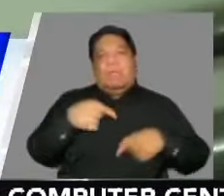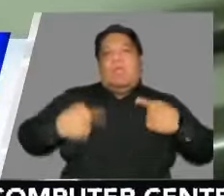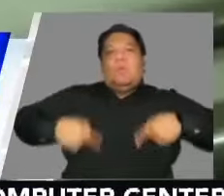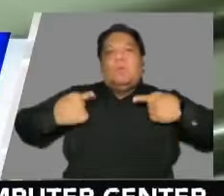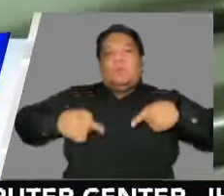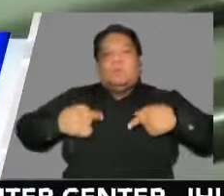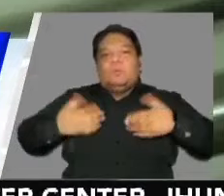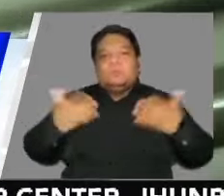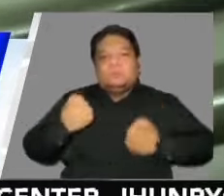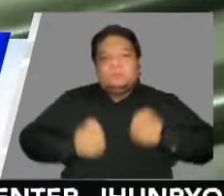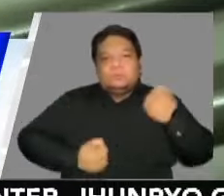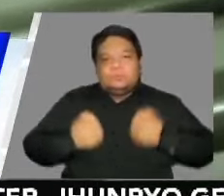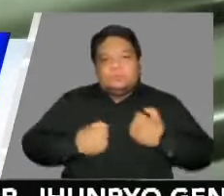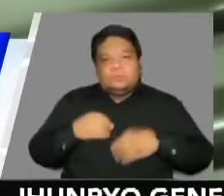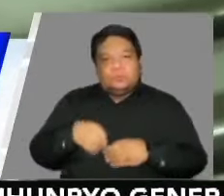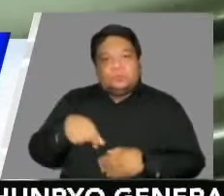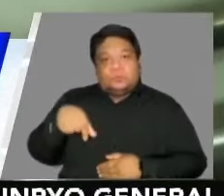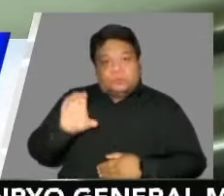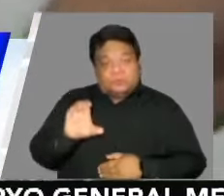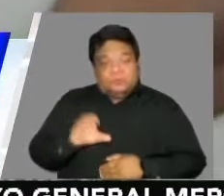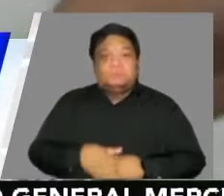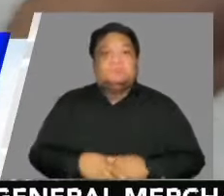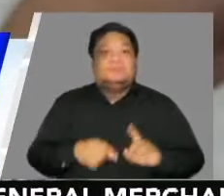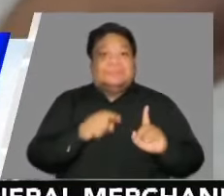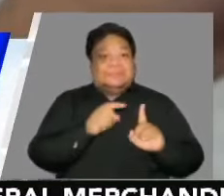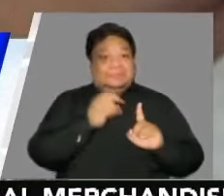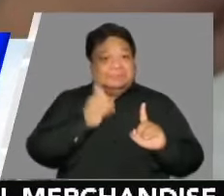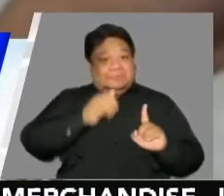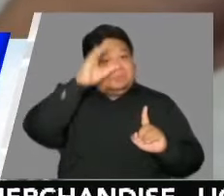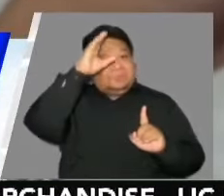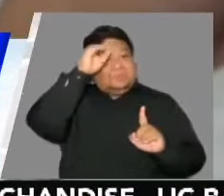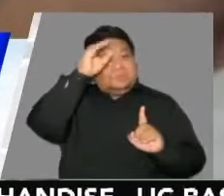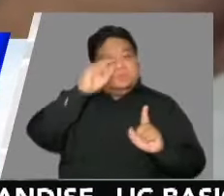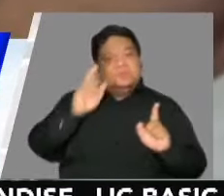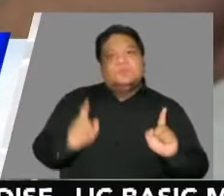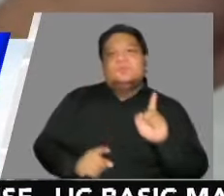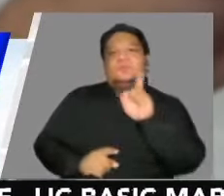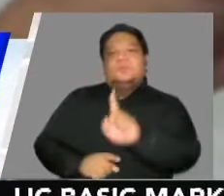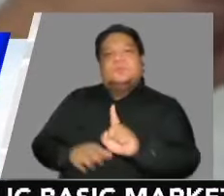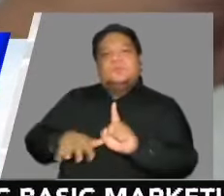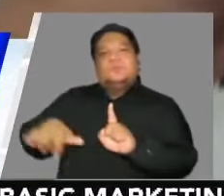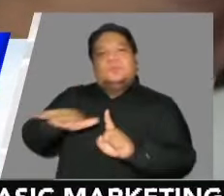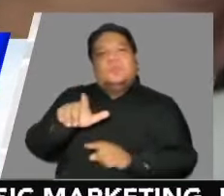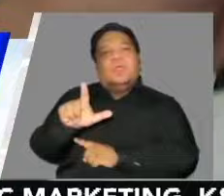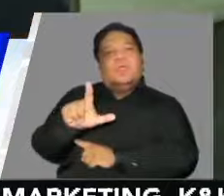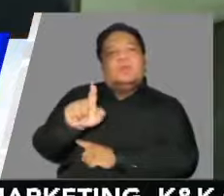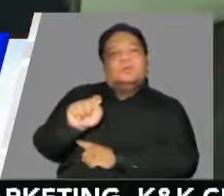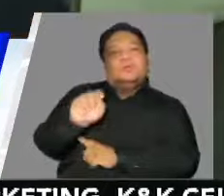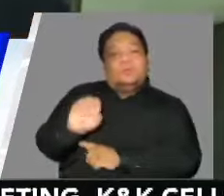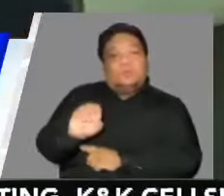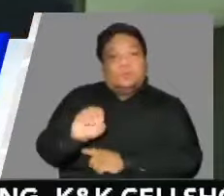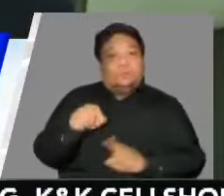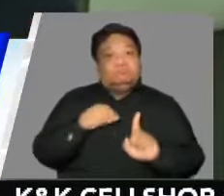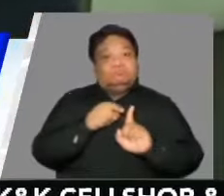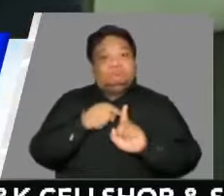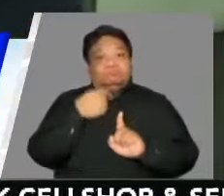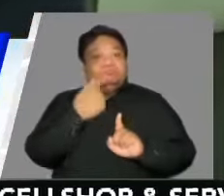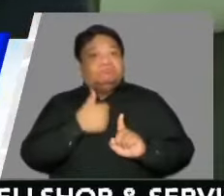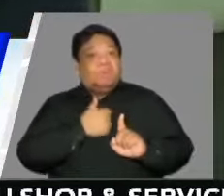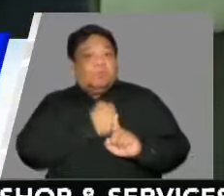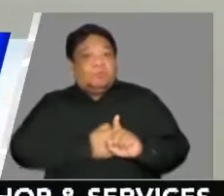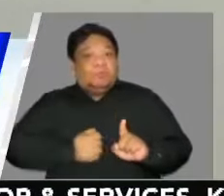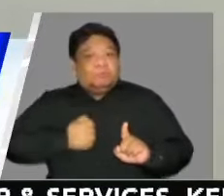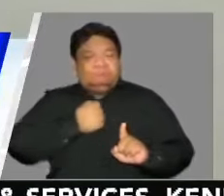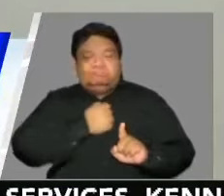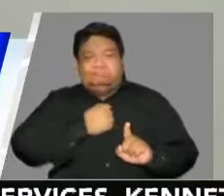humarap sa Land Transportation Office NCR ang sangkot na driver pero hindi raw siya magsorry pa sa LTO